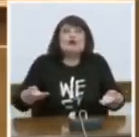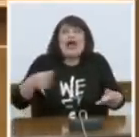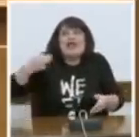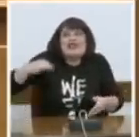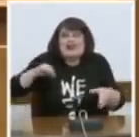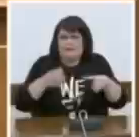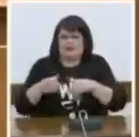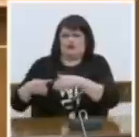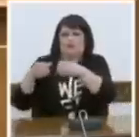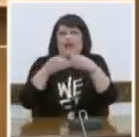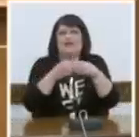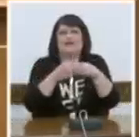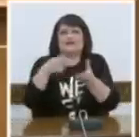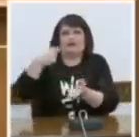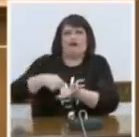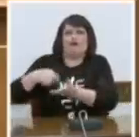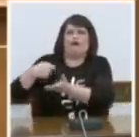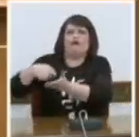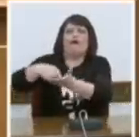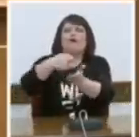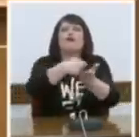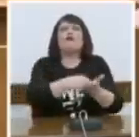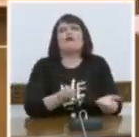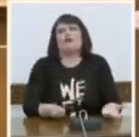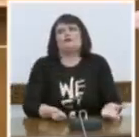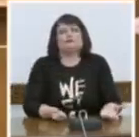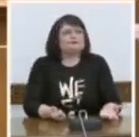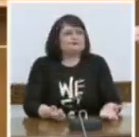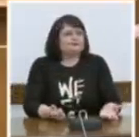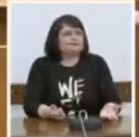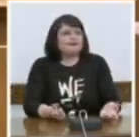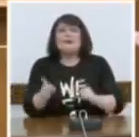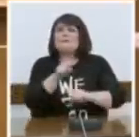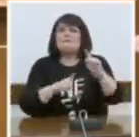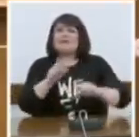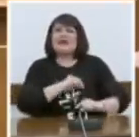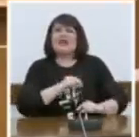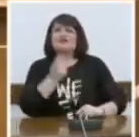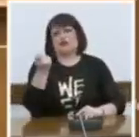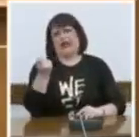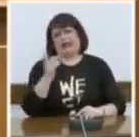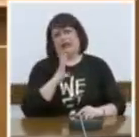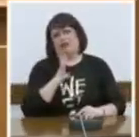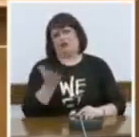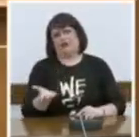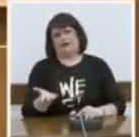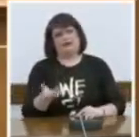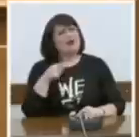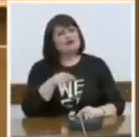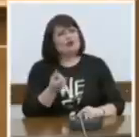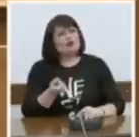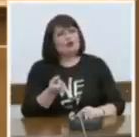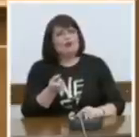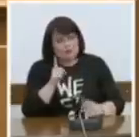έμεση φορολογία πλήττει ιδιαίτερα τα ασθενή και μεσαία οικονομικά στρώματα. Και είναι προς όφελος ποιών? Των λίγων. Αυτό δεν είναι πρόβλημα? Δεν πρέπει να το